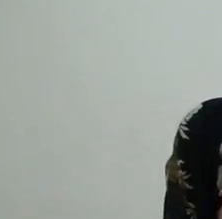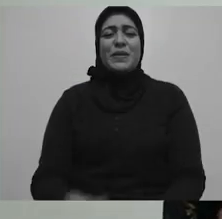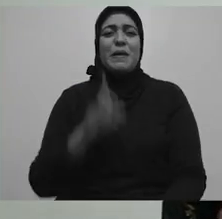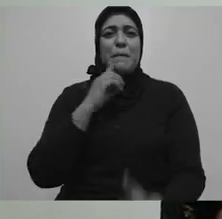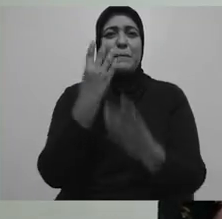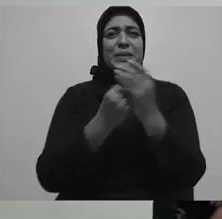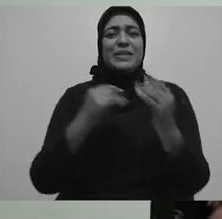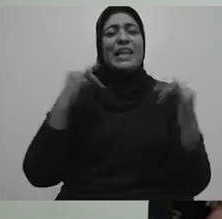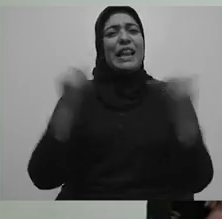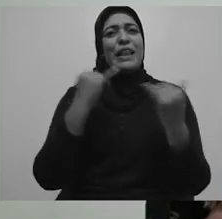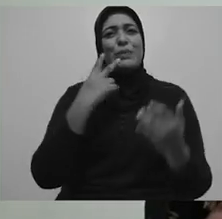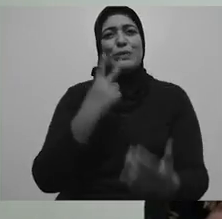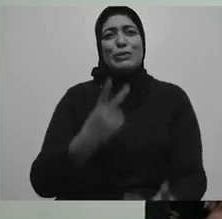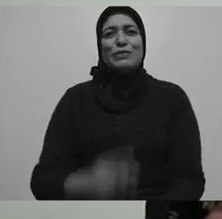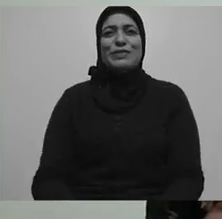Charles,